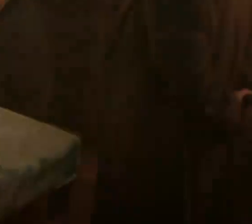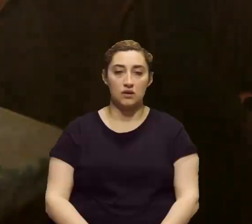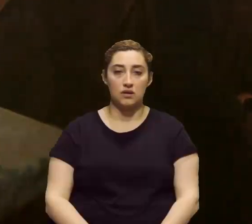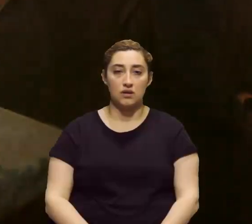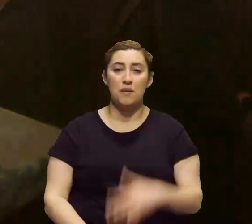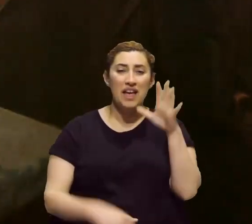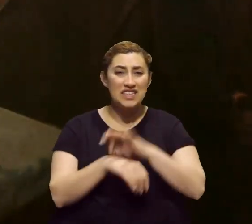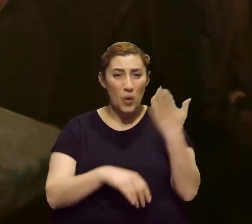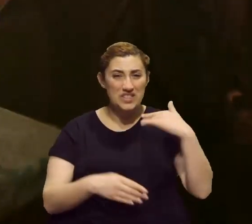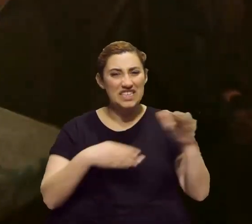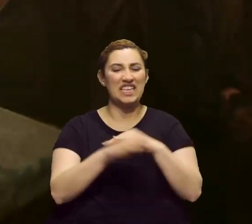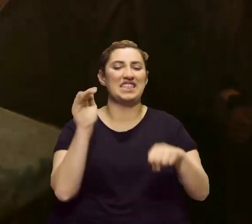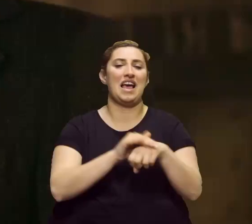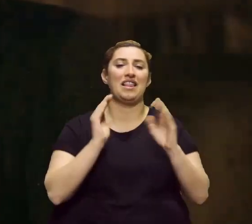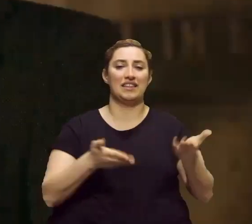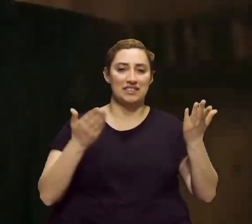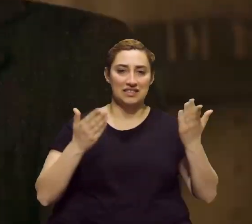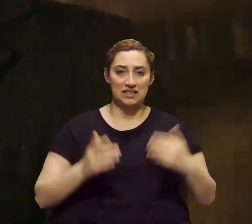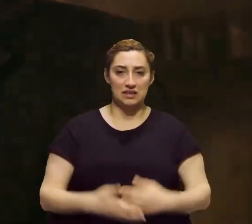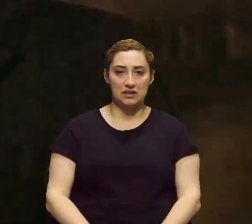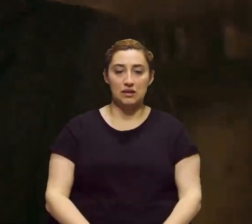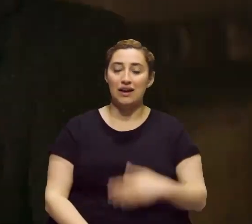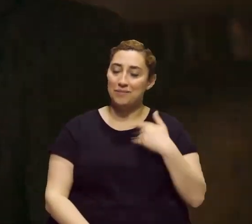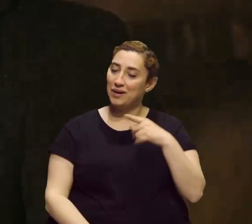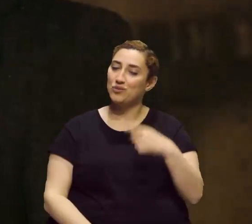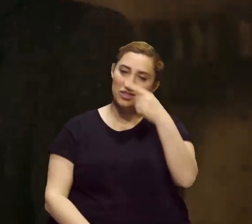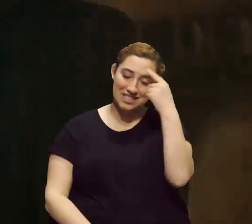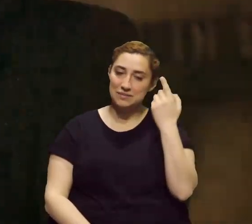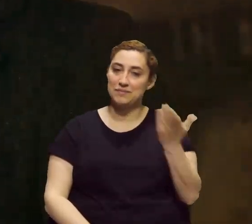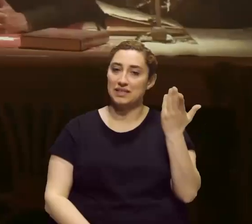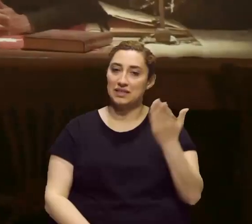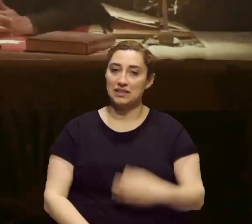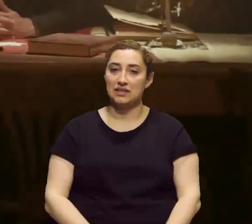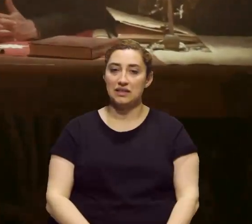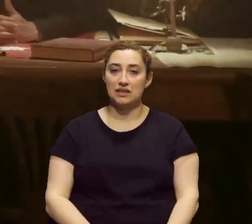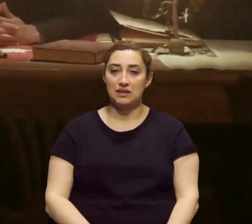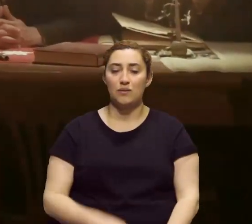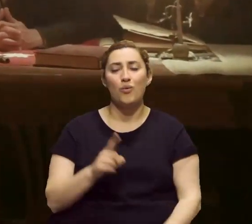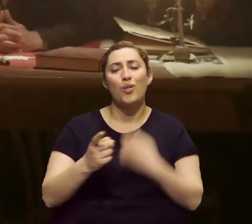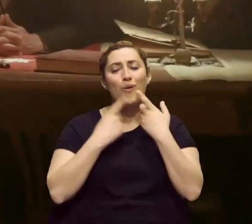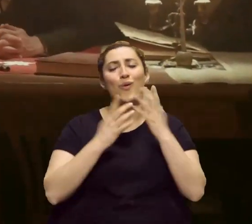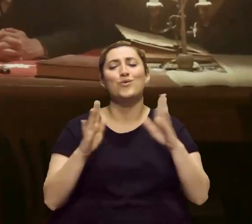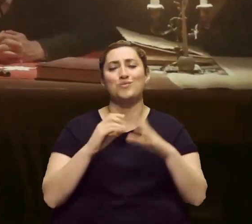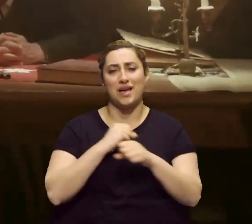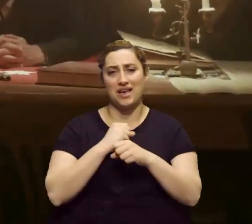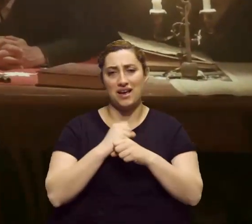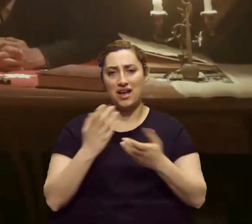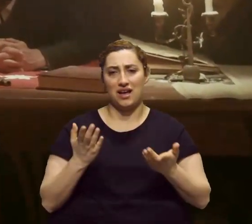odası. 5 dakika önce girseydik yakalamıştık. Hay ben böyle talihin içine. Öyle konuşmayın Galip.